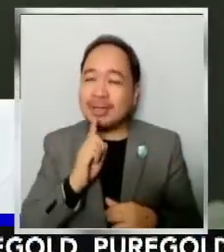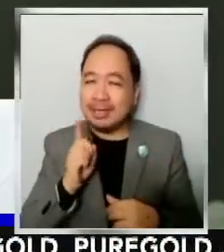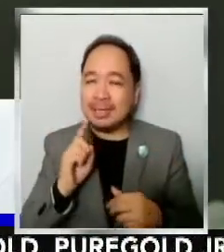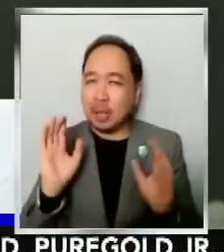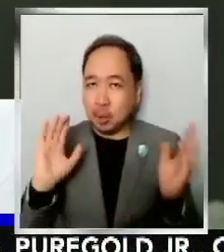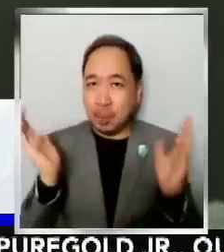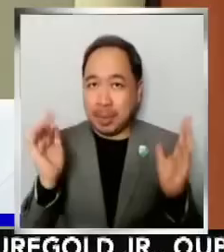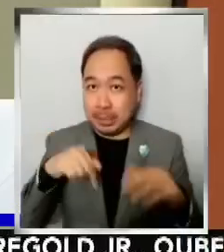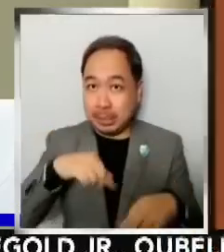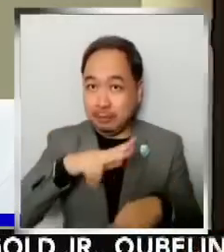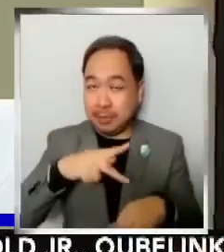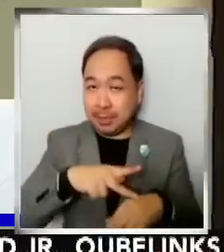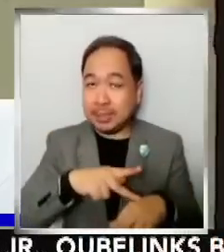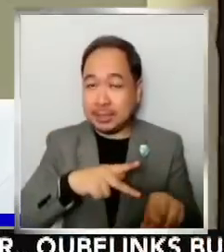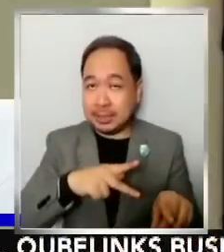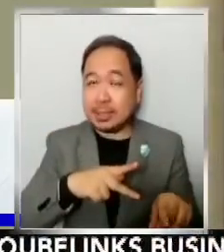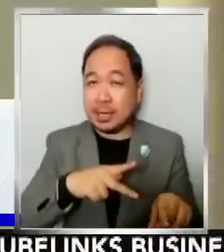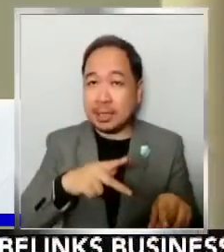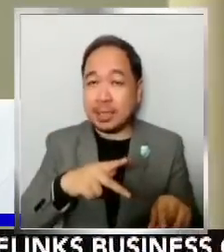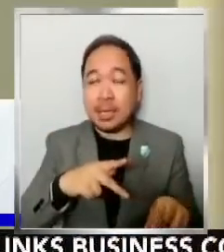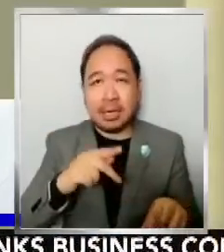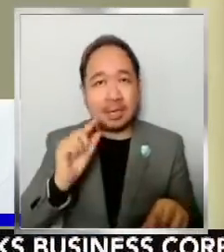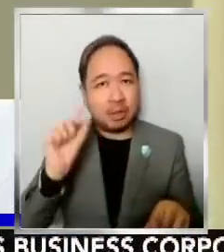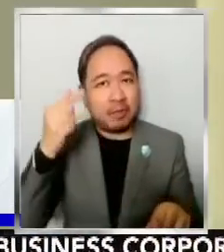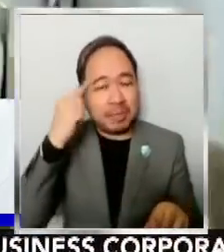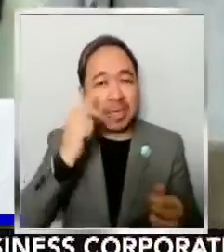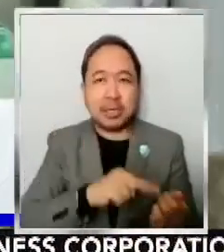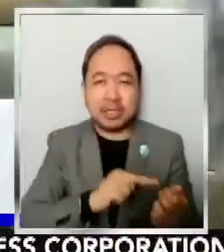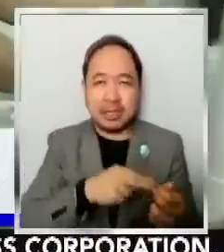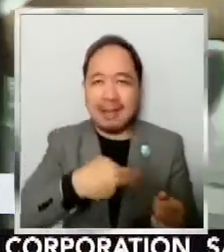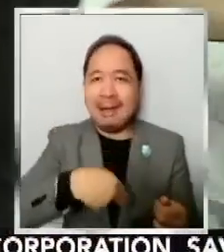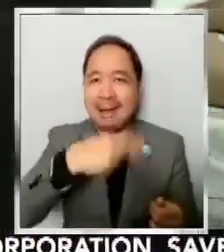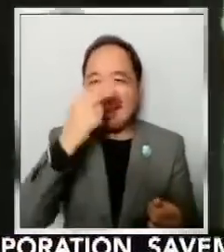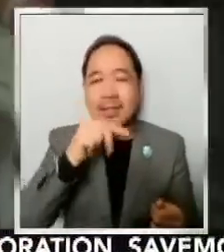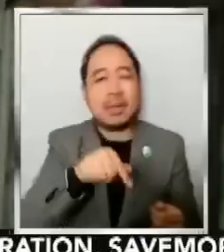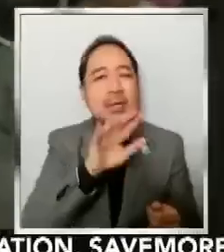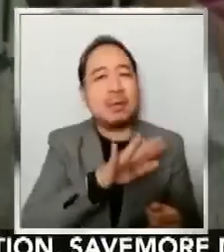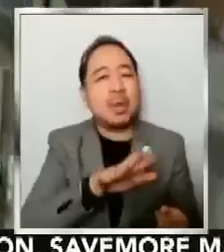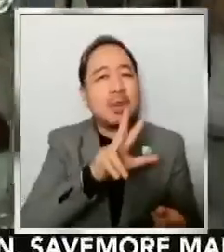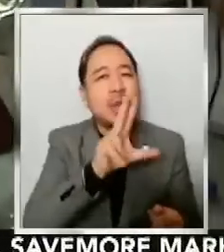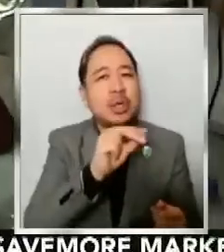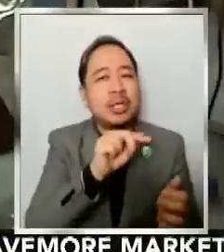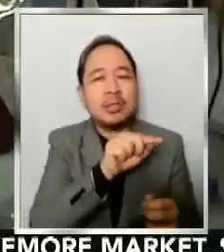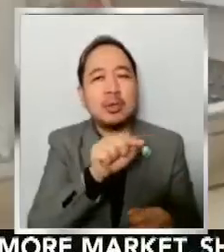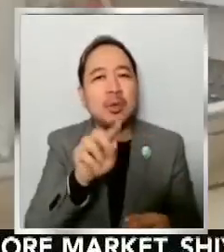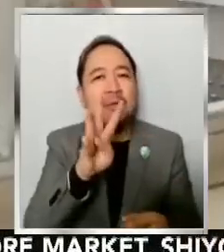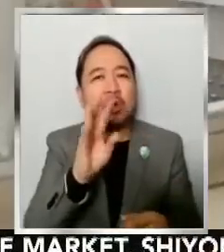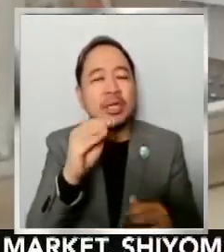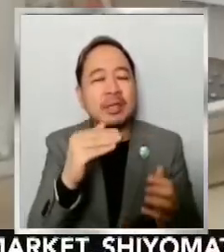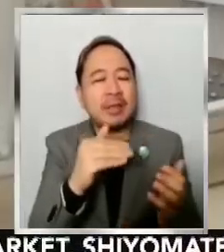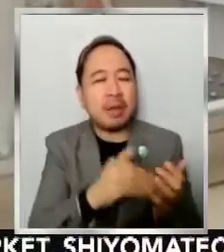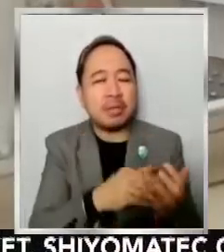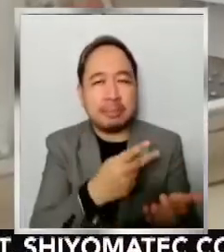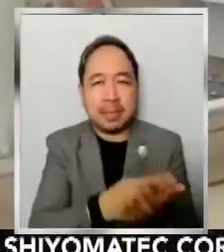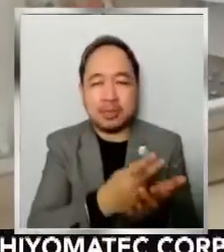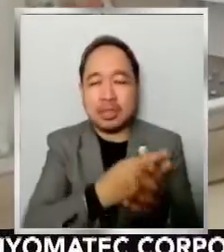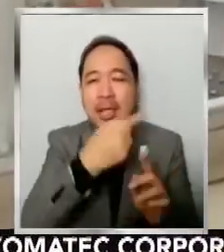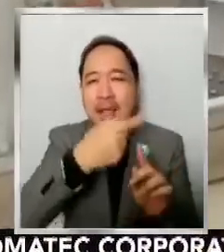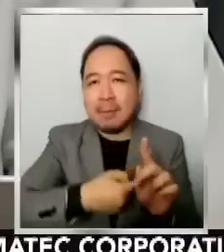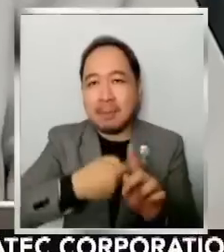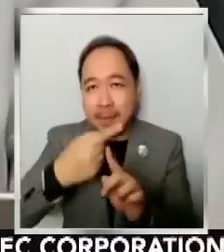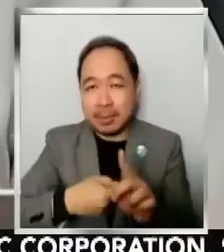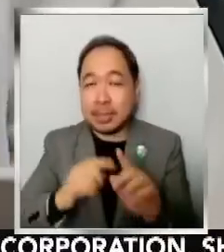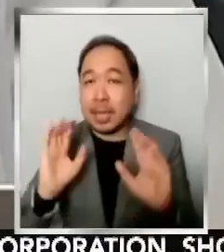ng mga government nurses ng Pilipinas gaya niya na nasa 30 to 40,000 pesos kada buwan kumpara sa